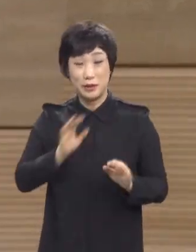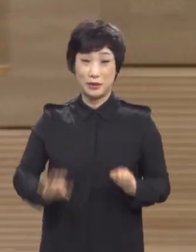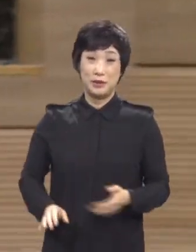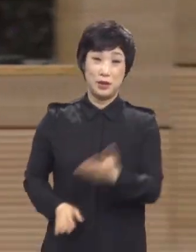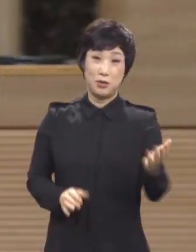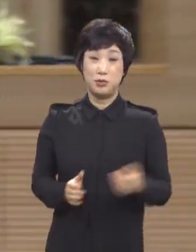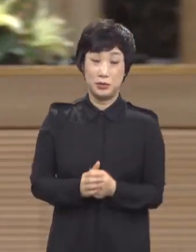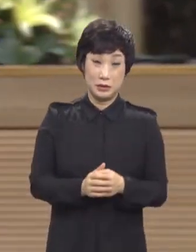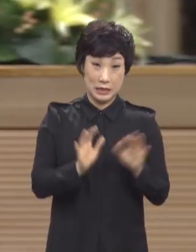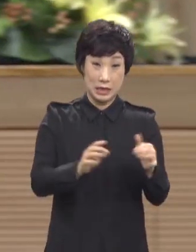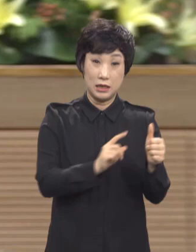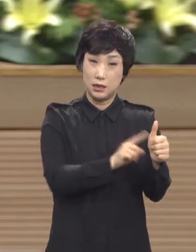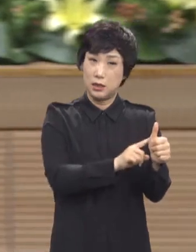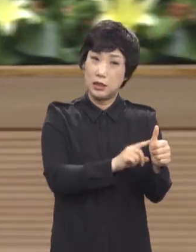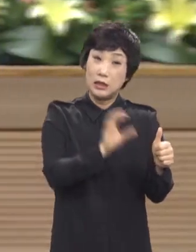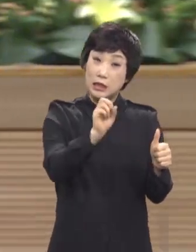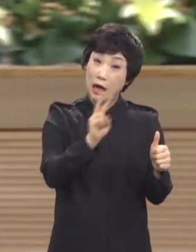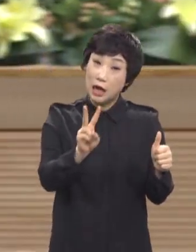야이로의 딸이